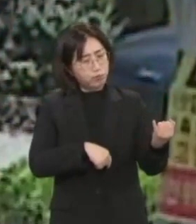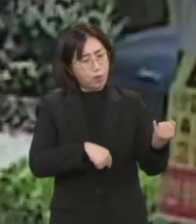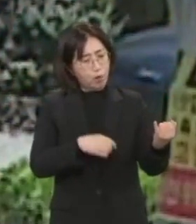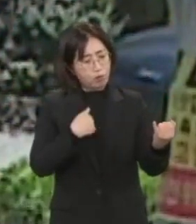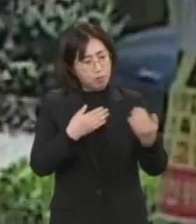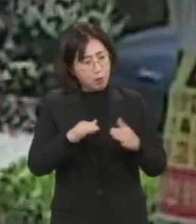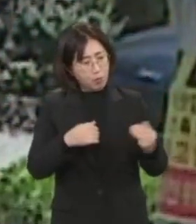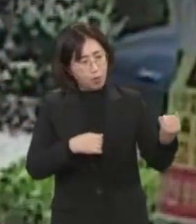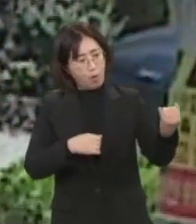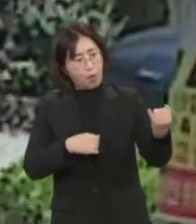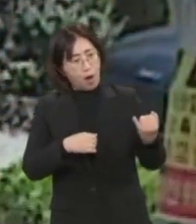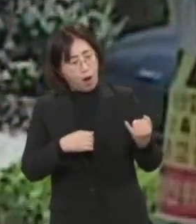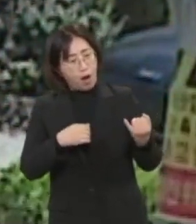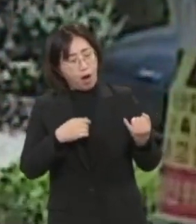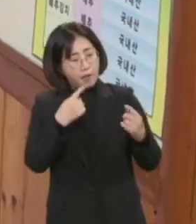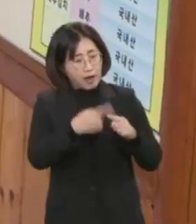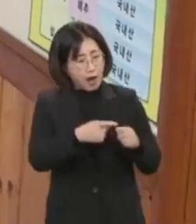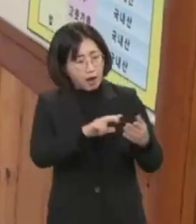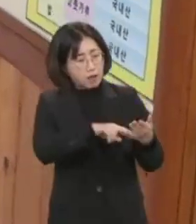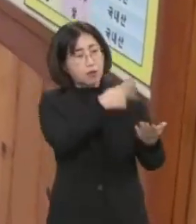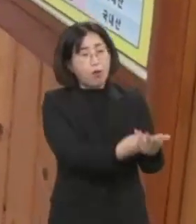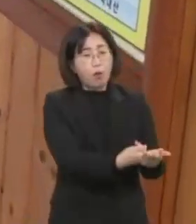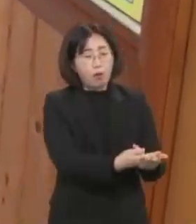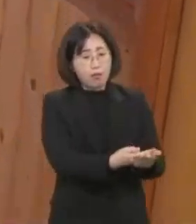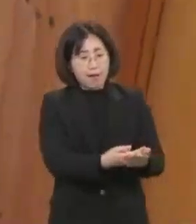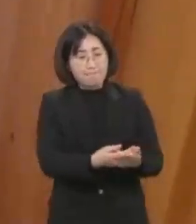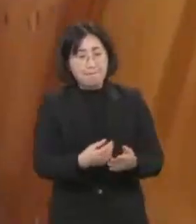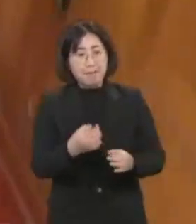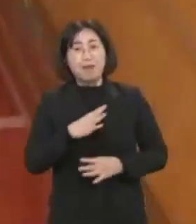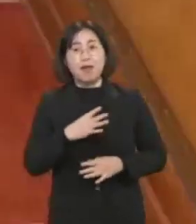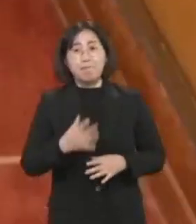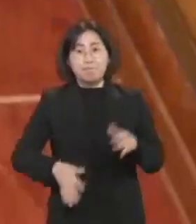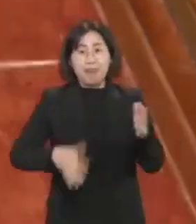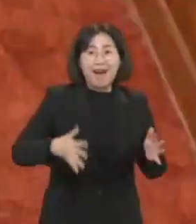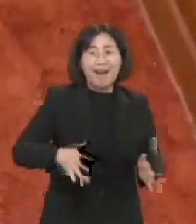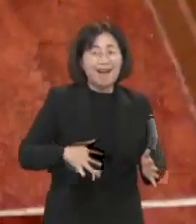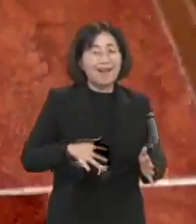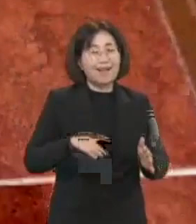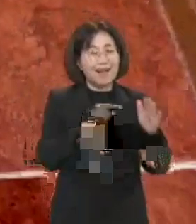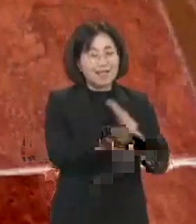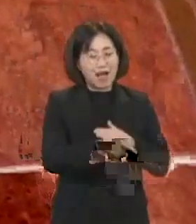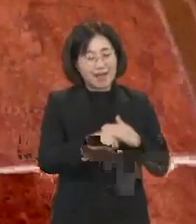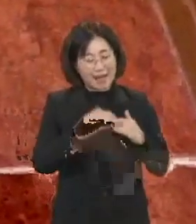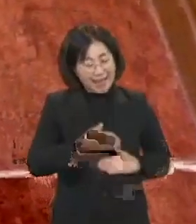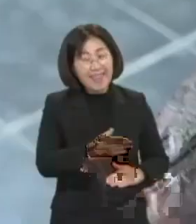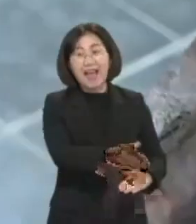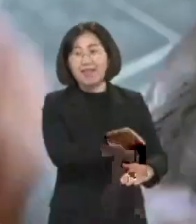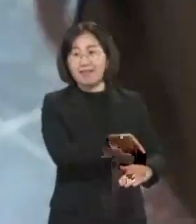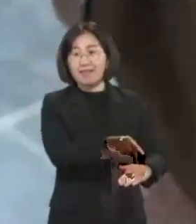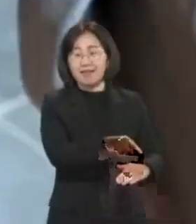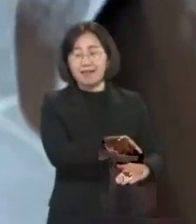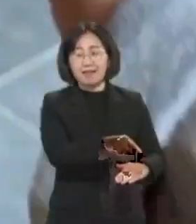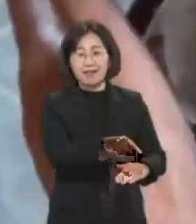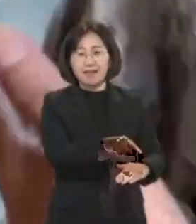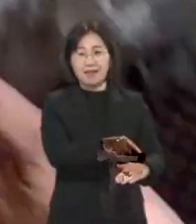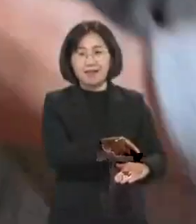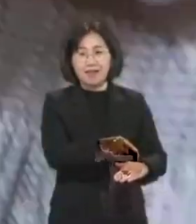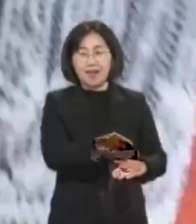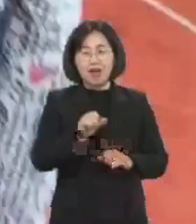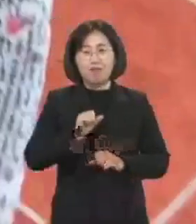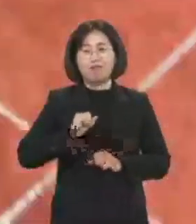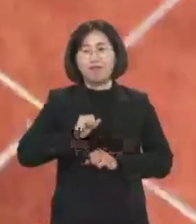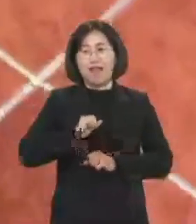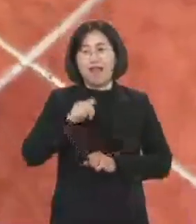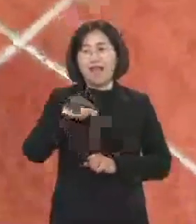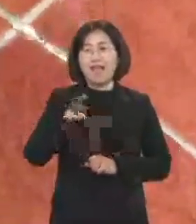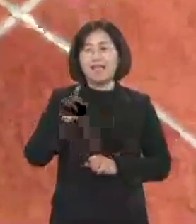듯하다 쓰러지는게 보여서 깜짝 놀라고 달려 나갔는데 이제 그게 이제 계단이었다 거예요 군대 있을 때 장교 생활을